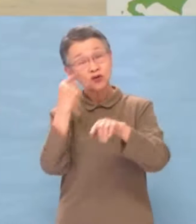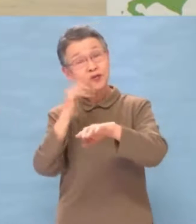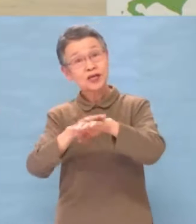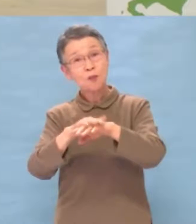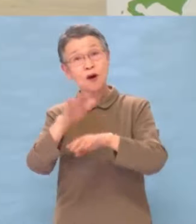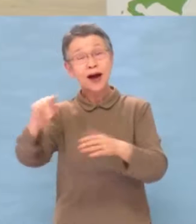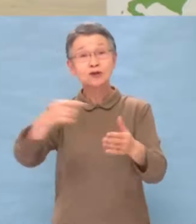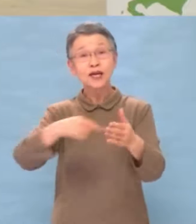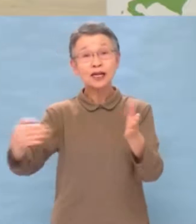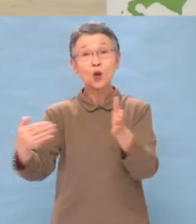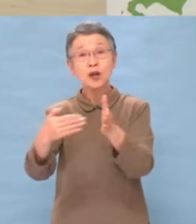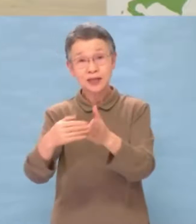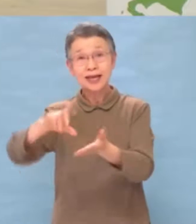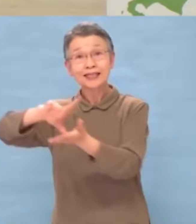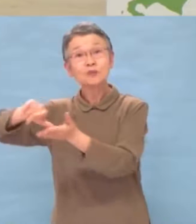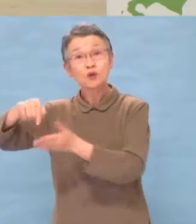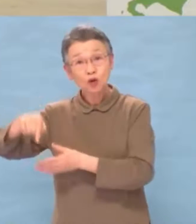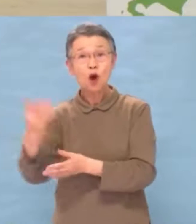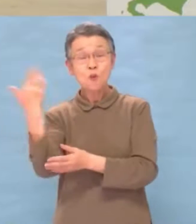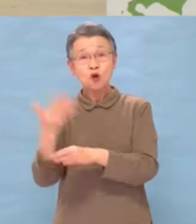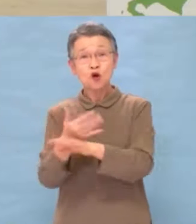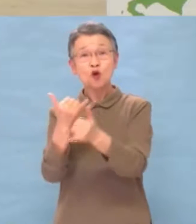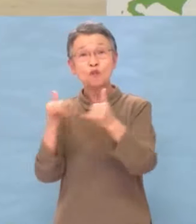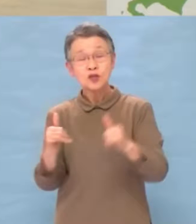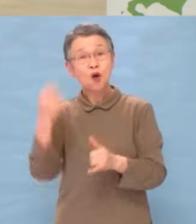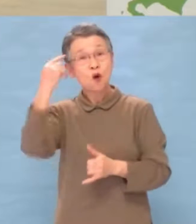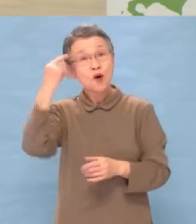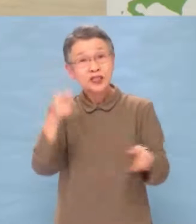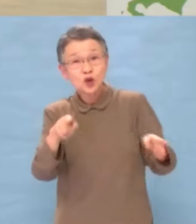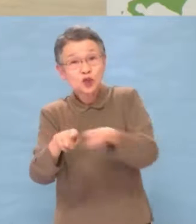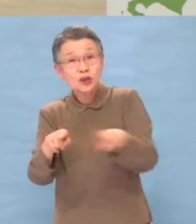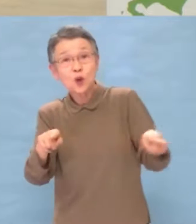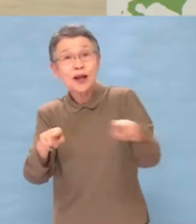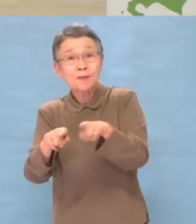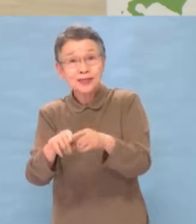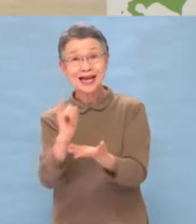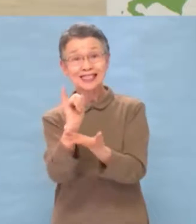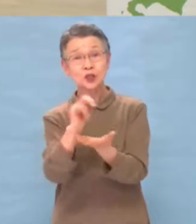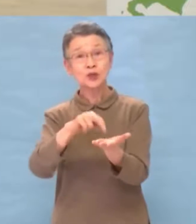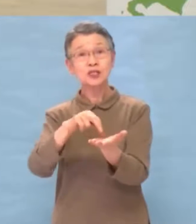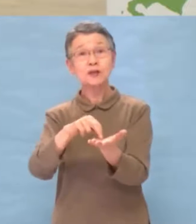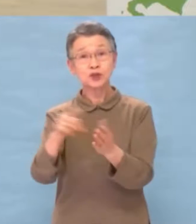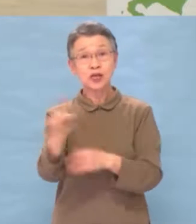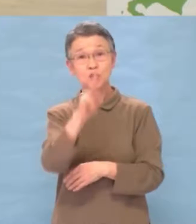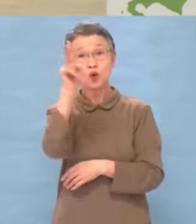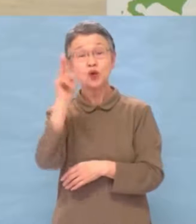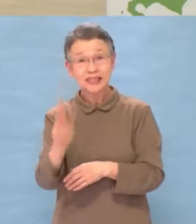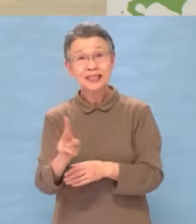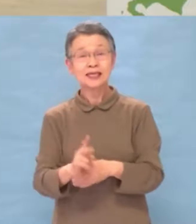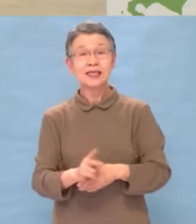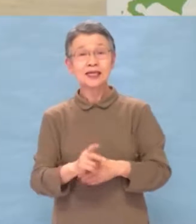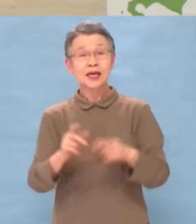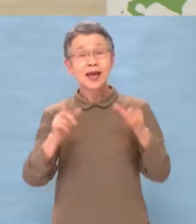中で、 はい、 これまで地元ですとか元島民の思いに寄り添ってこられました知事のお立場としまして、 はい、 どのように政